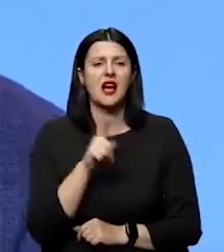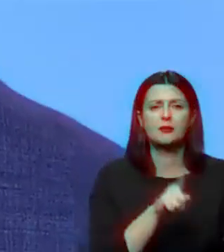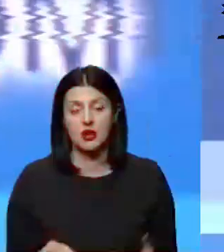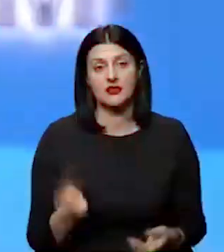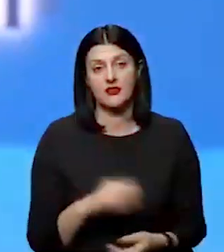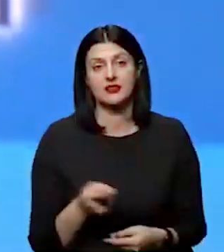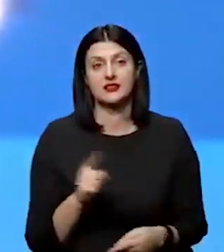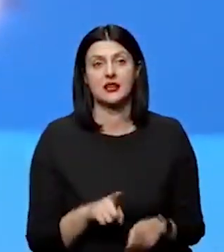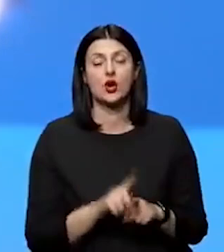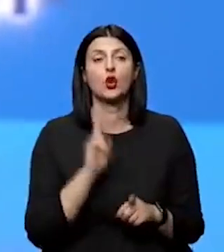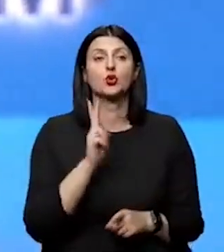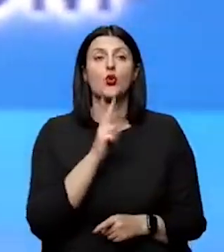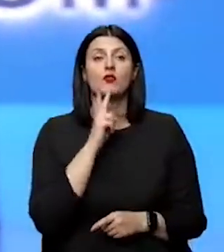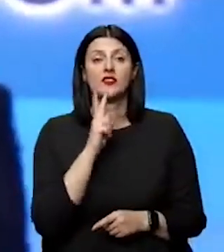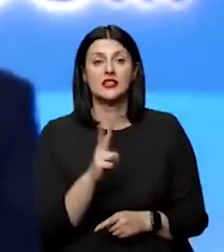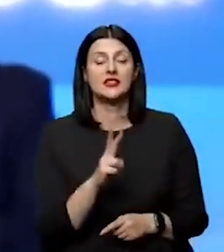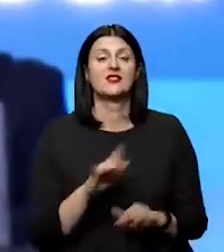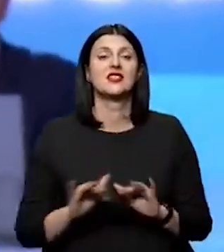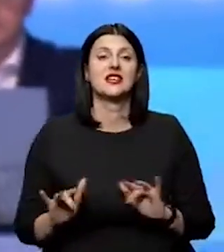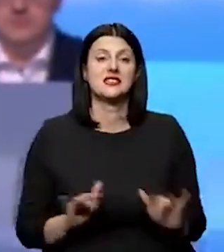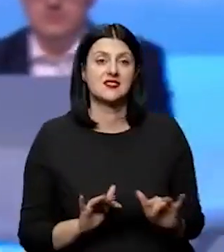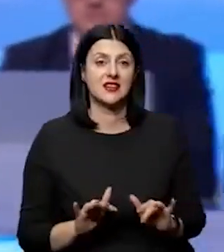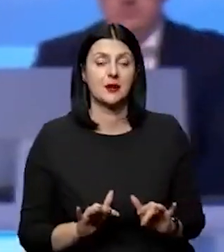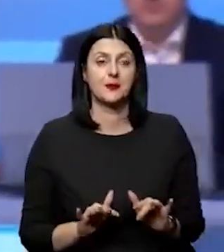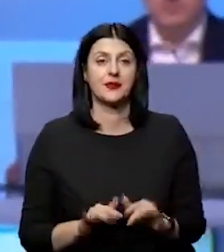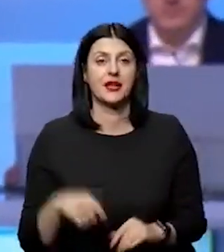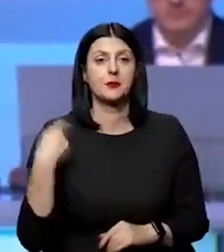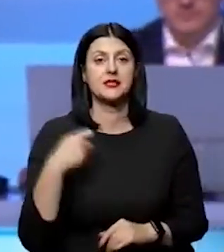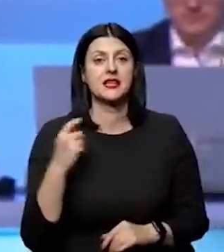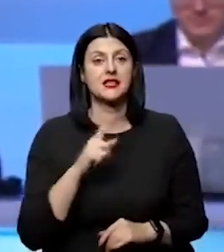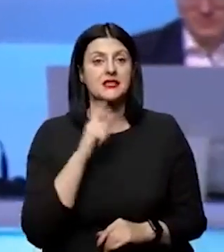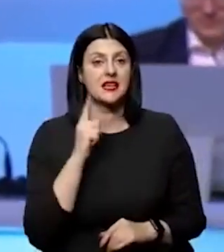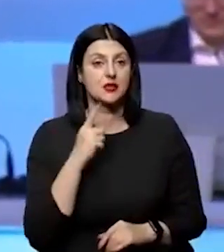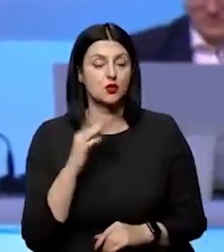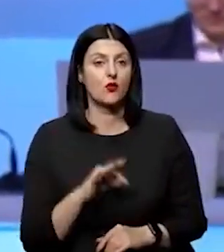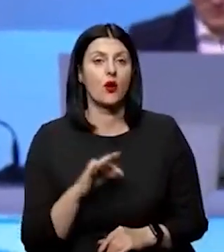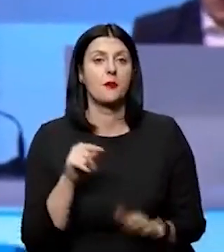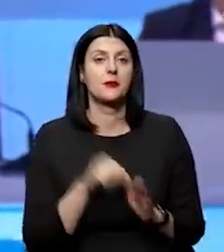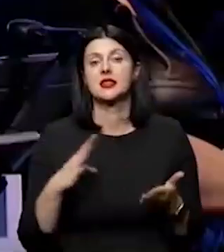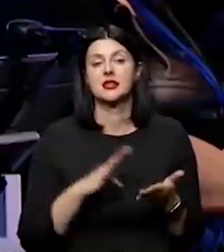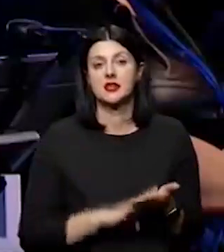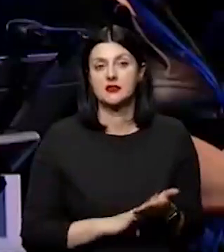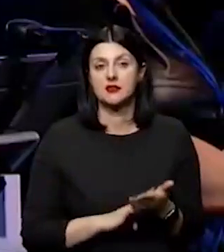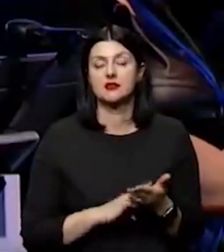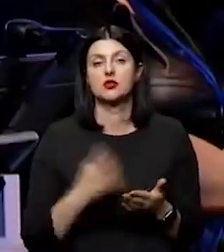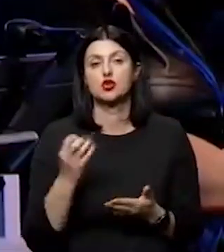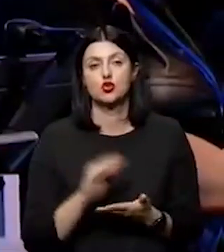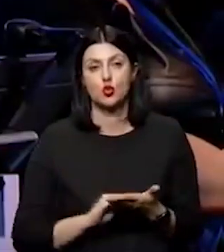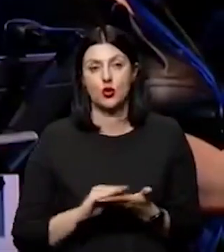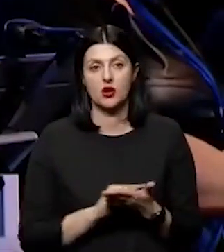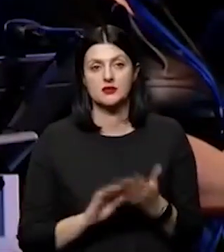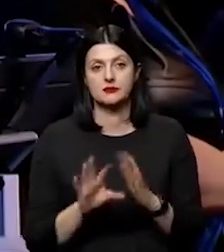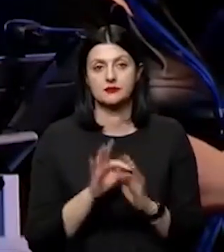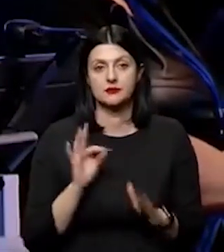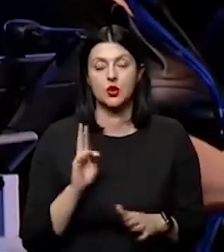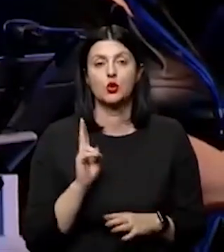внутренних вопросах. Кто видит в действиях президента Зеленского признаки капитуляции? Голосуйте, кто за ними